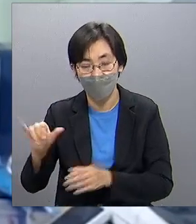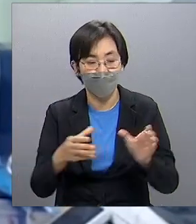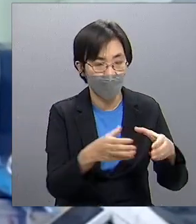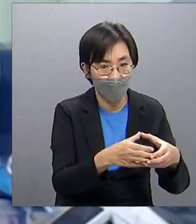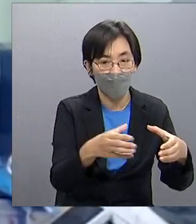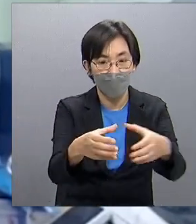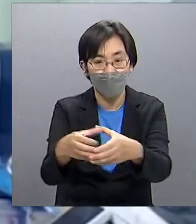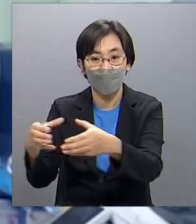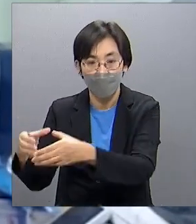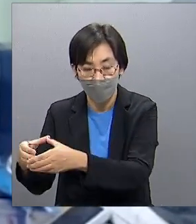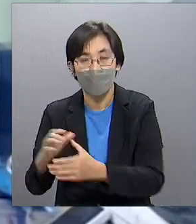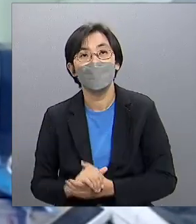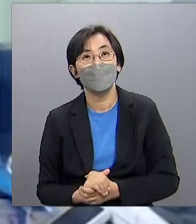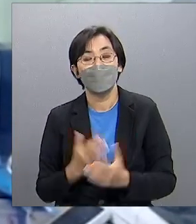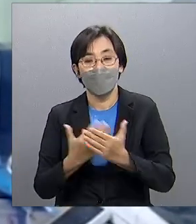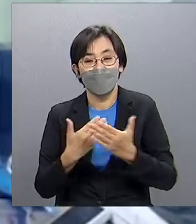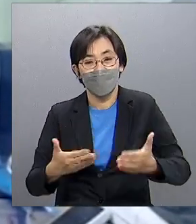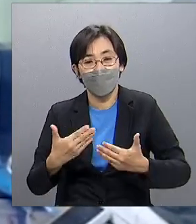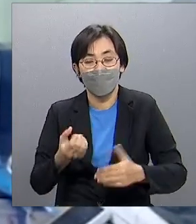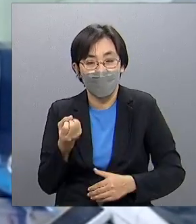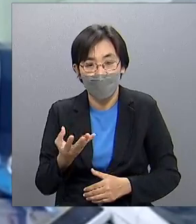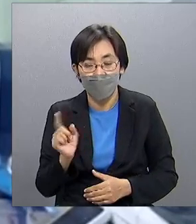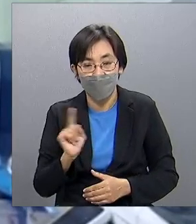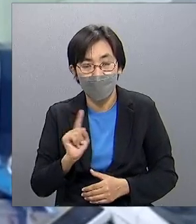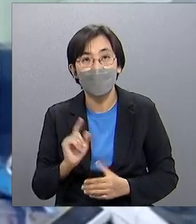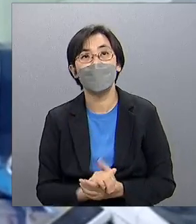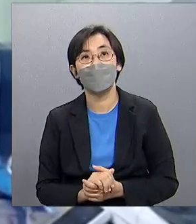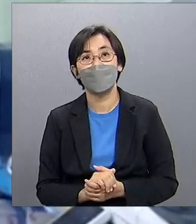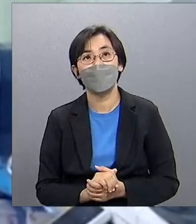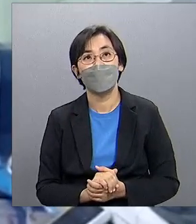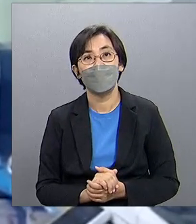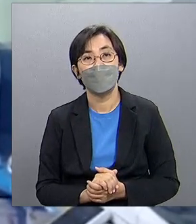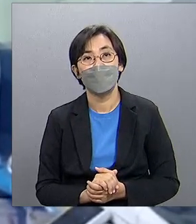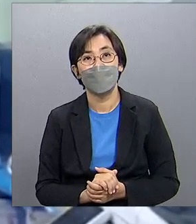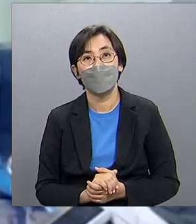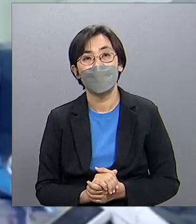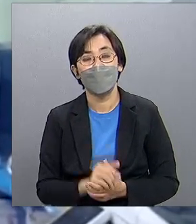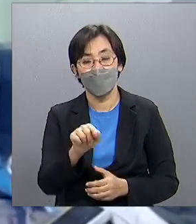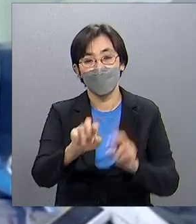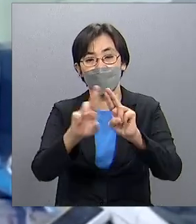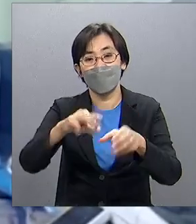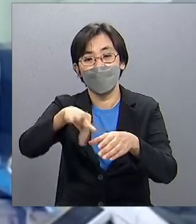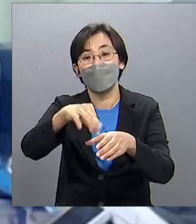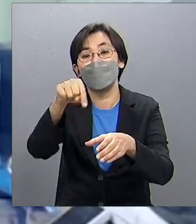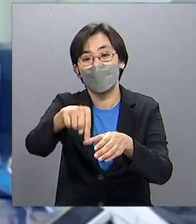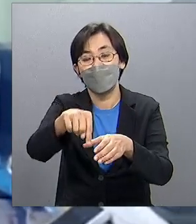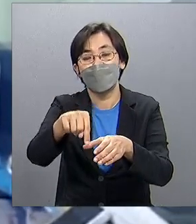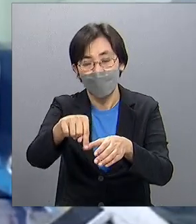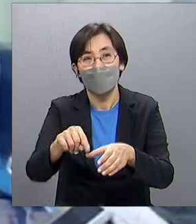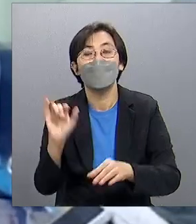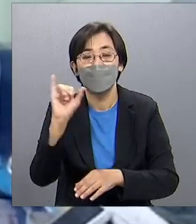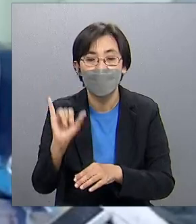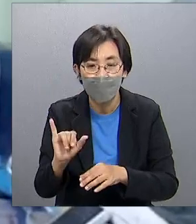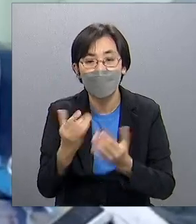ได้รับรายได้มากที่สุดก็คือจะเป็นที่เฮือนลุ่มพูเพราะว่ามีญาติเข้ามาเยี่ยม